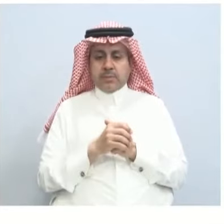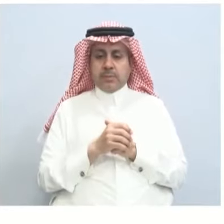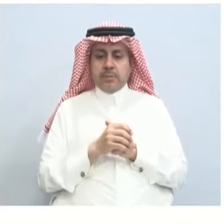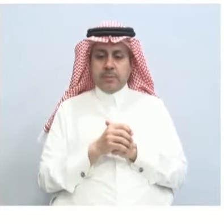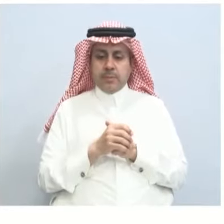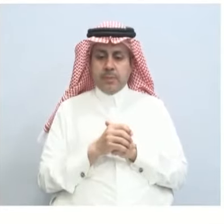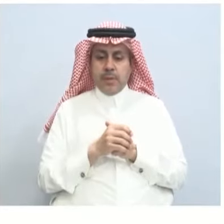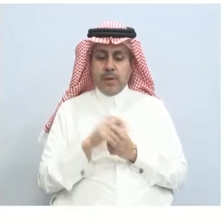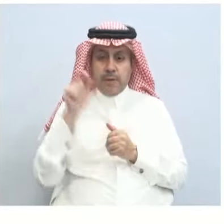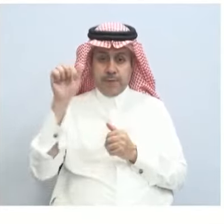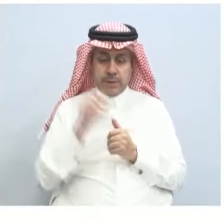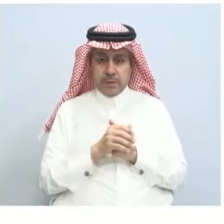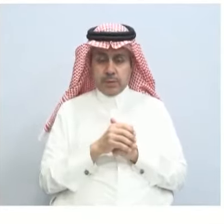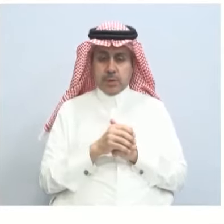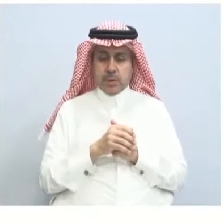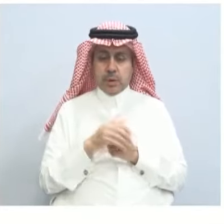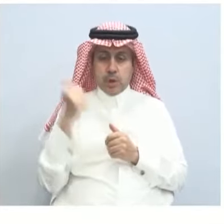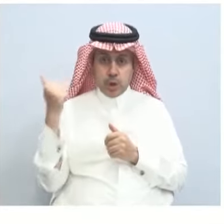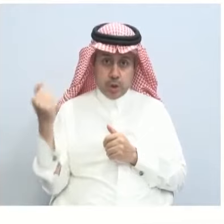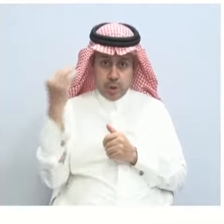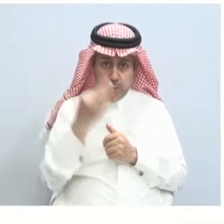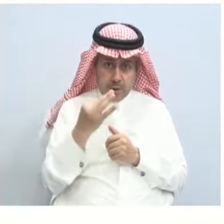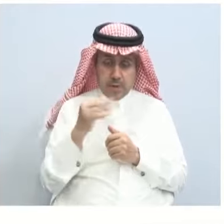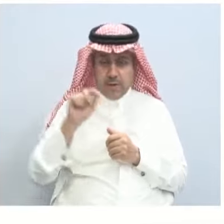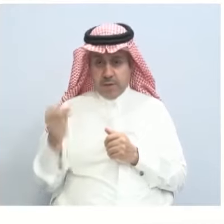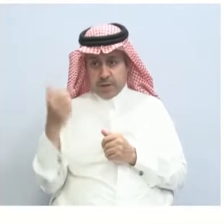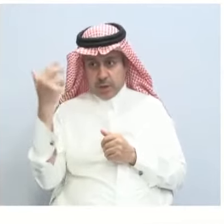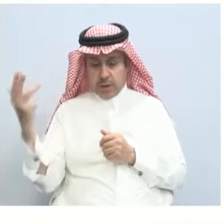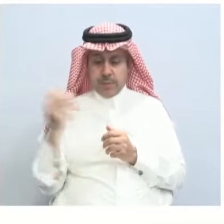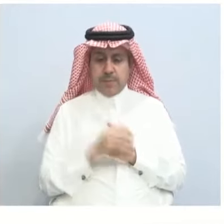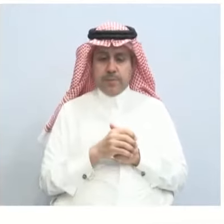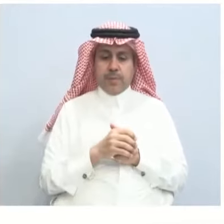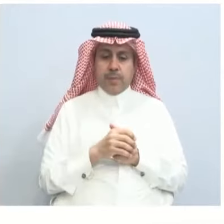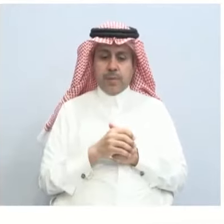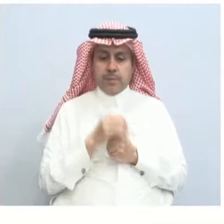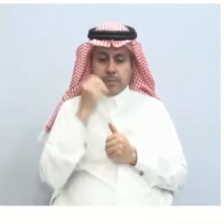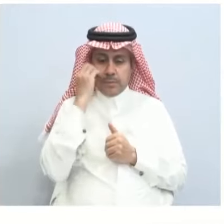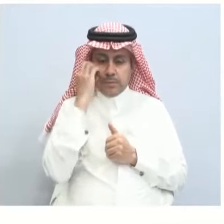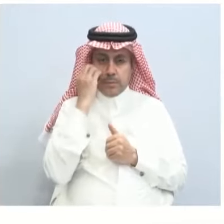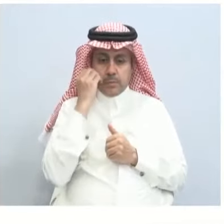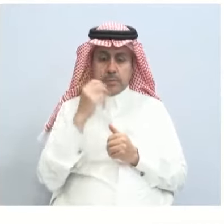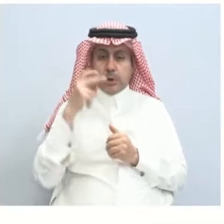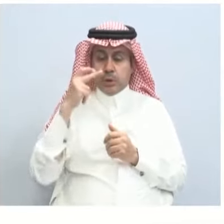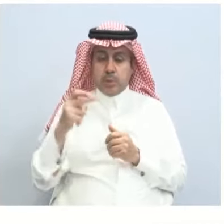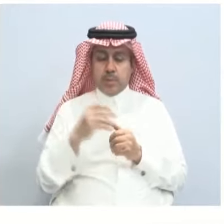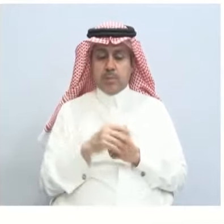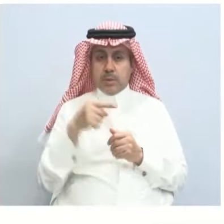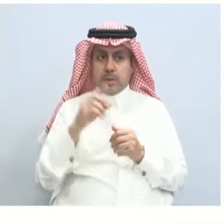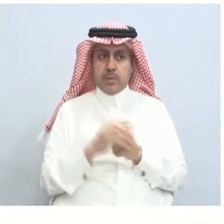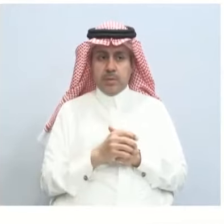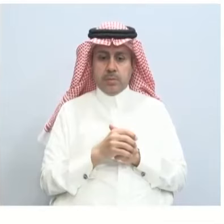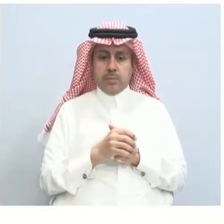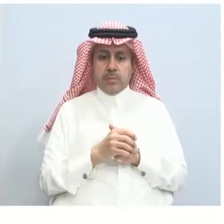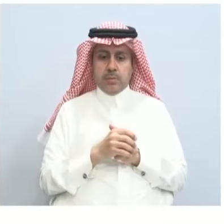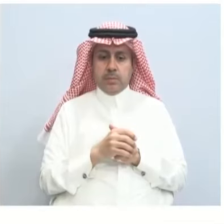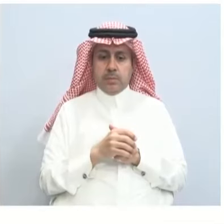قلنا ان اليتا تساوي 66.9 مع الافقي وبالتالي يكون هذا هو الجواب الصحيح